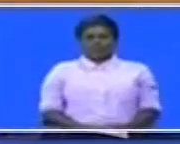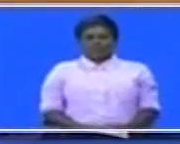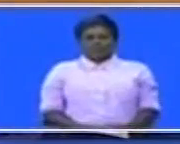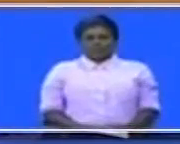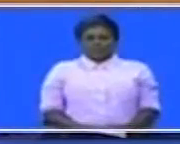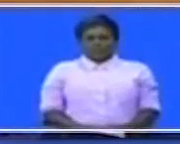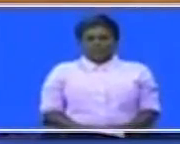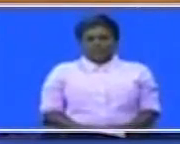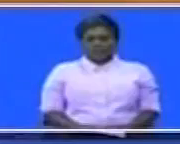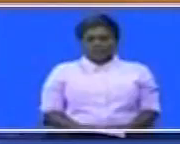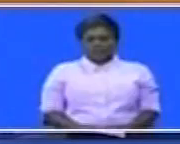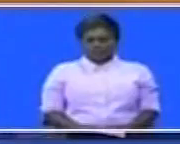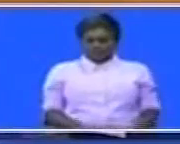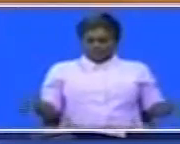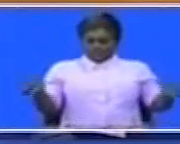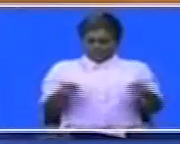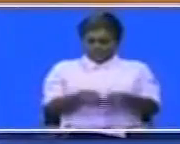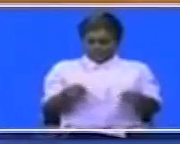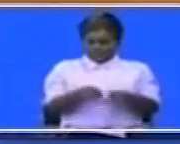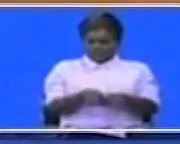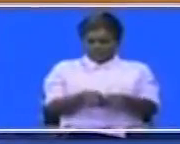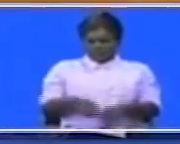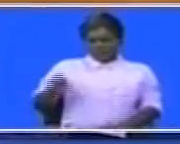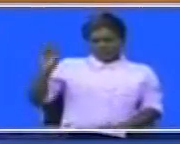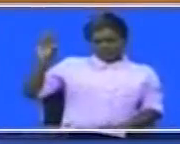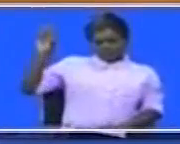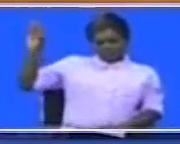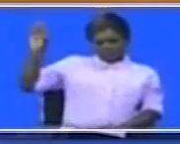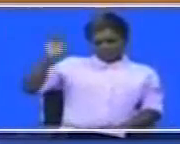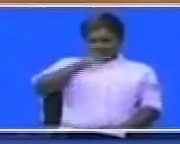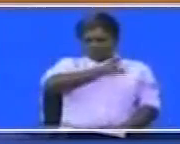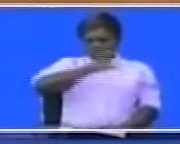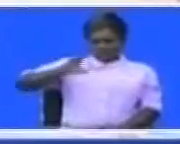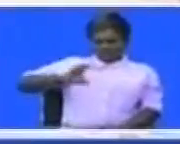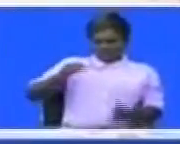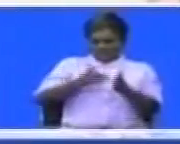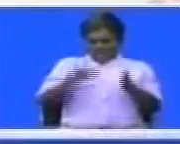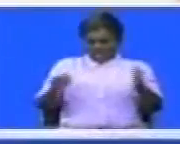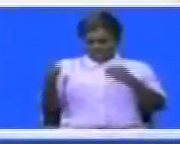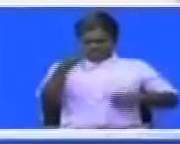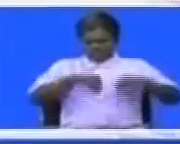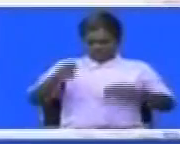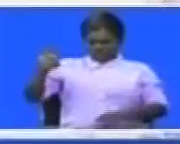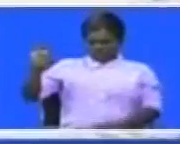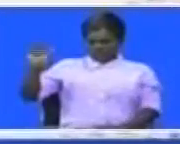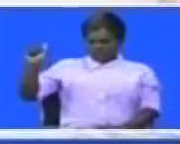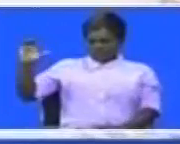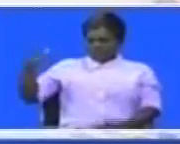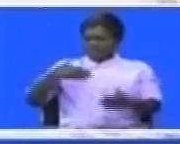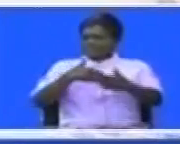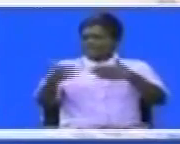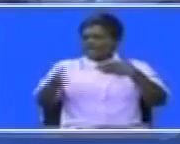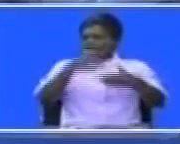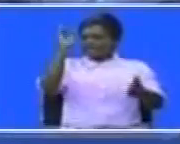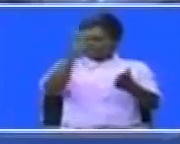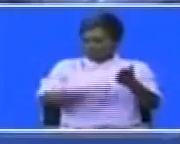Obey, respect and uphold. Kiapo cha makamishna wa tume ya kupambana na ufisadi EACC ni ishara kwamba wako